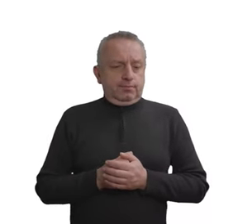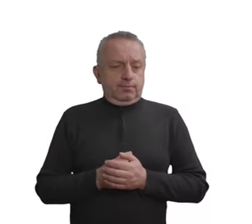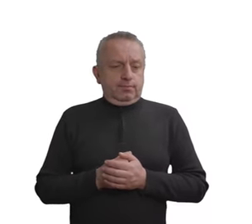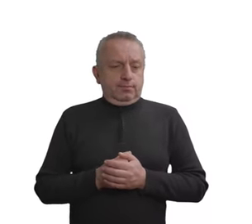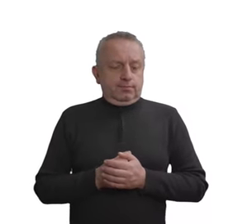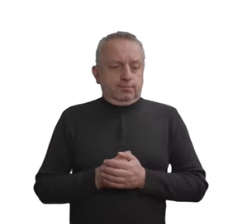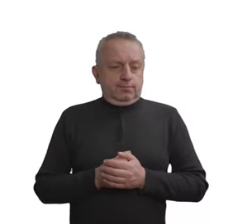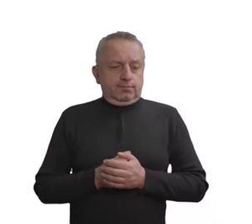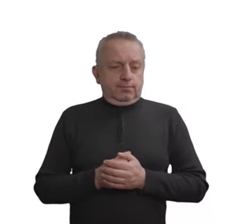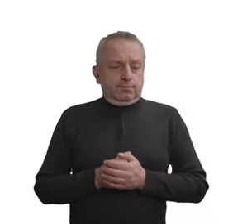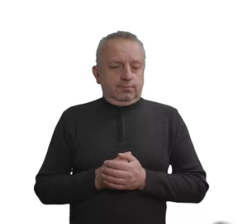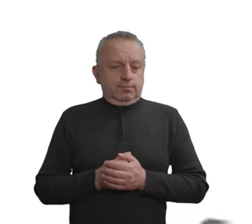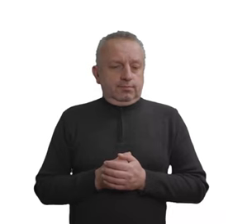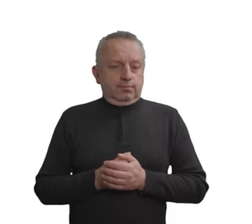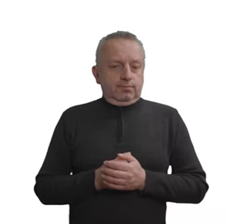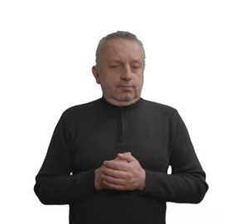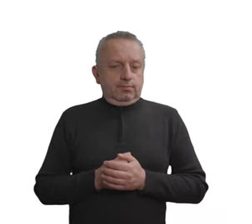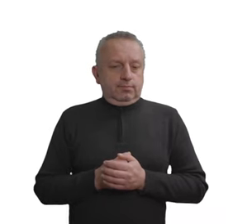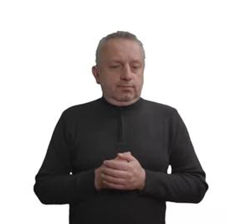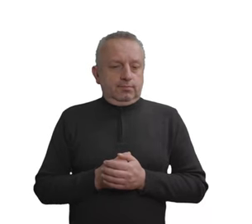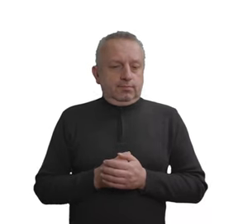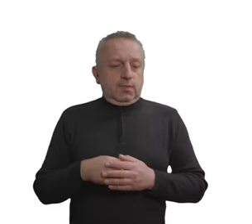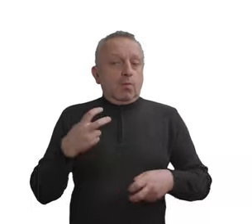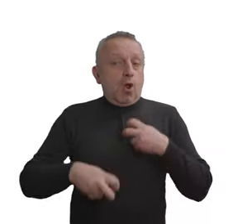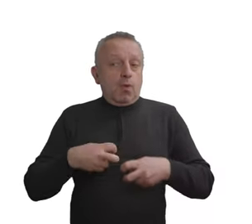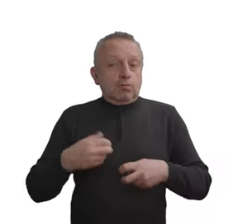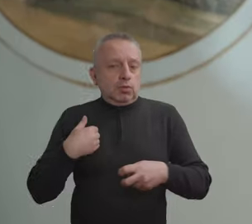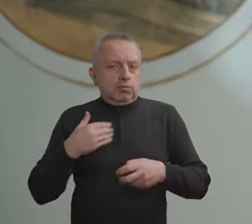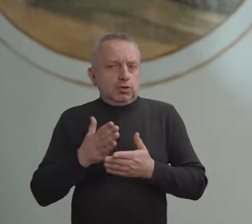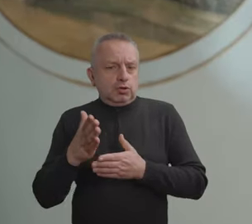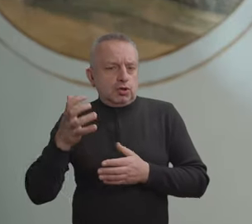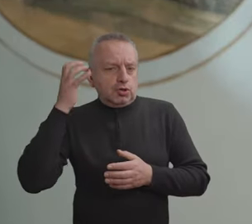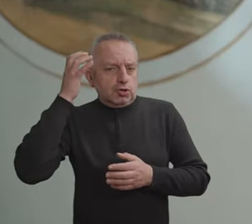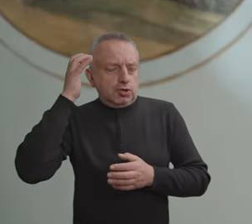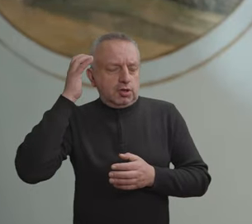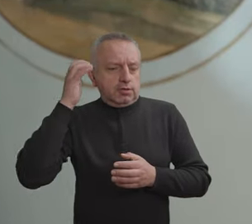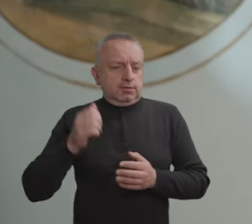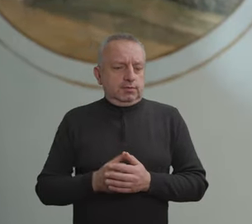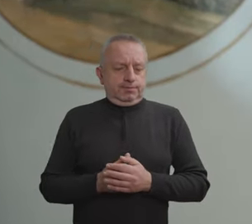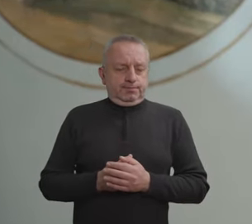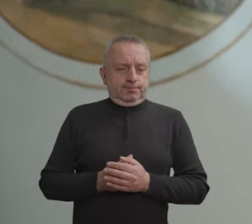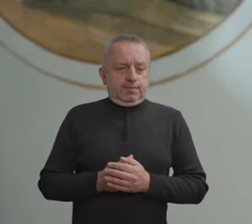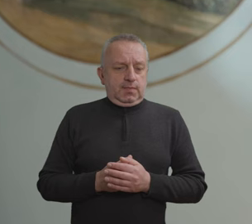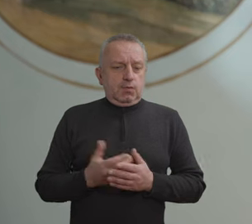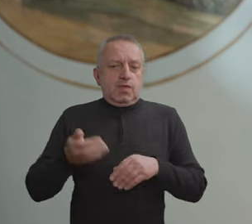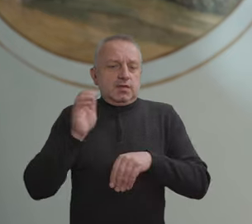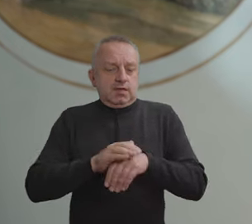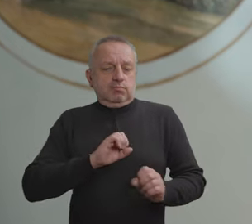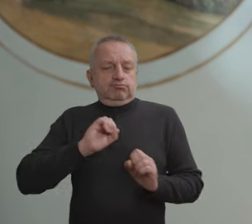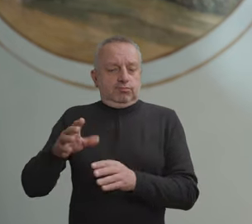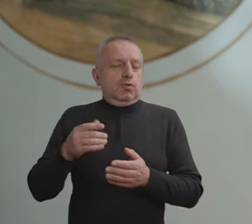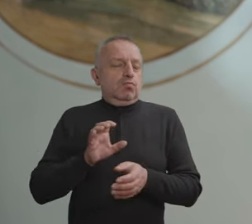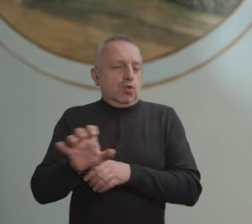do Polski. Problemem byli Czesi, którzy nie zgadzali się na transport broni i amunicji